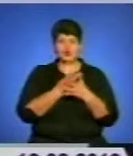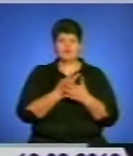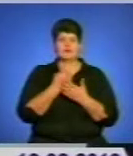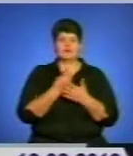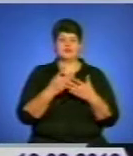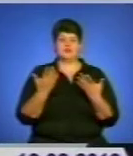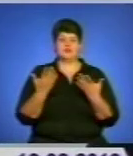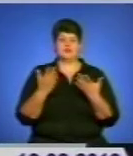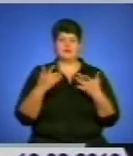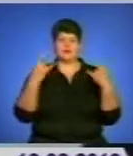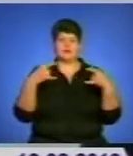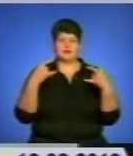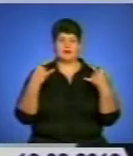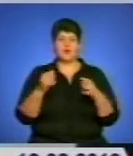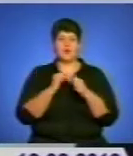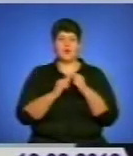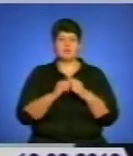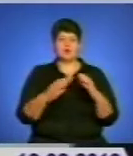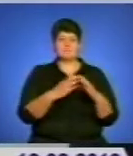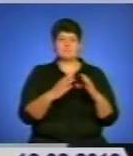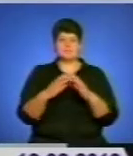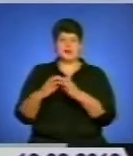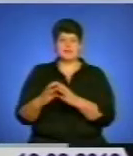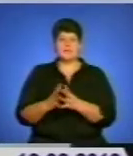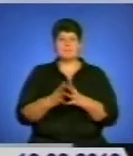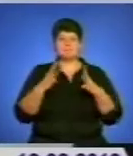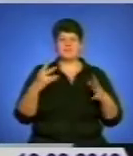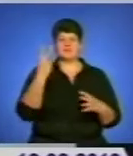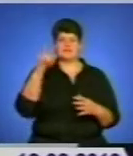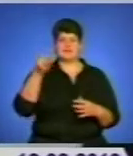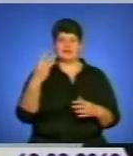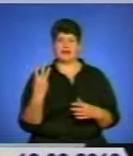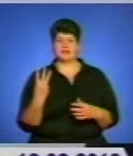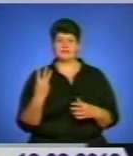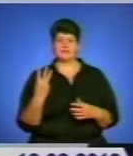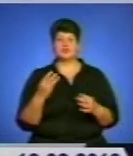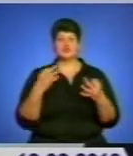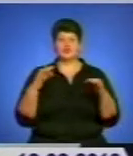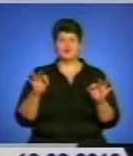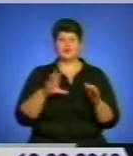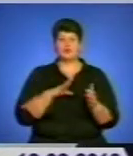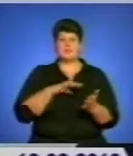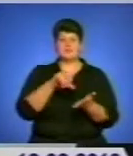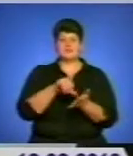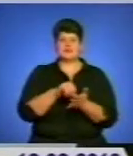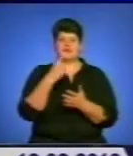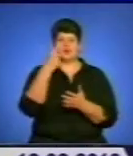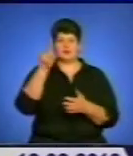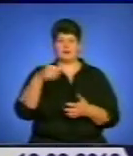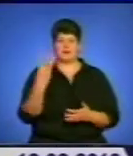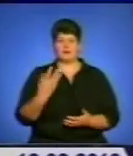екрані, майже кожна партія була більше як 2/3. «Свобода» була представлена 1/3.